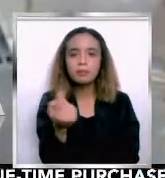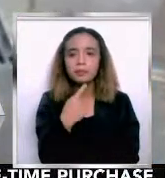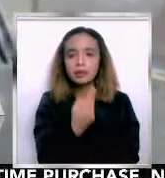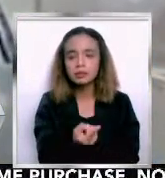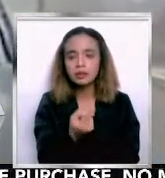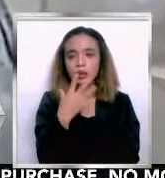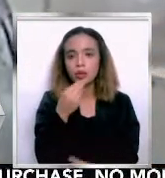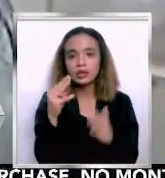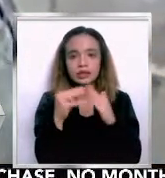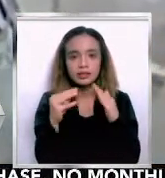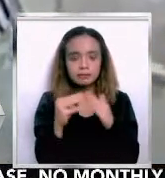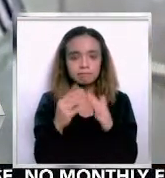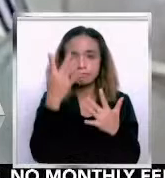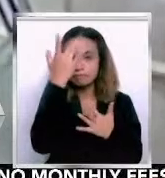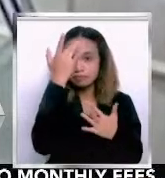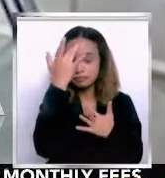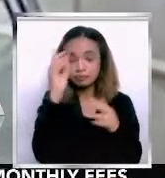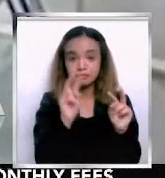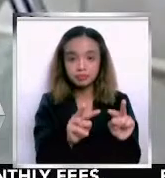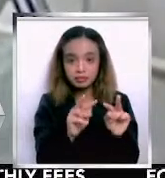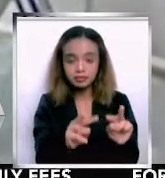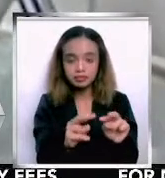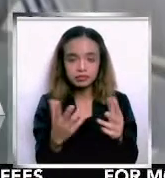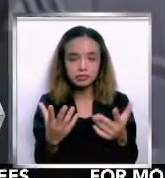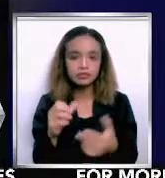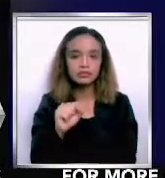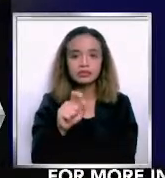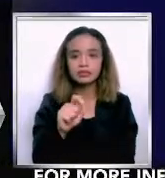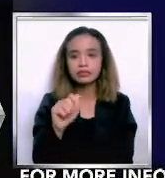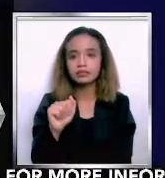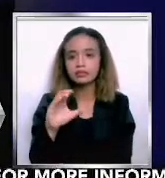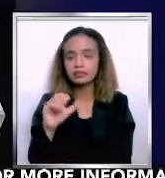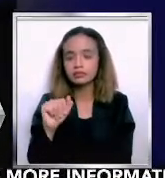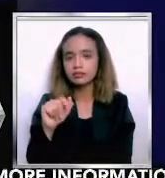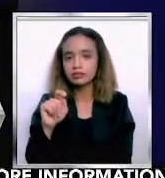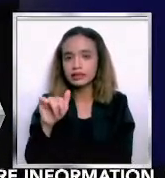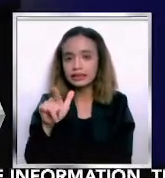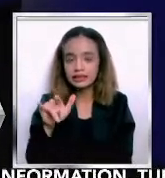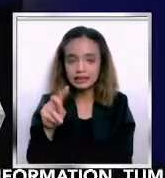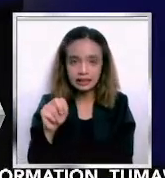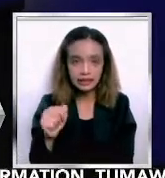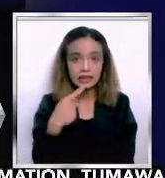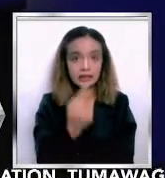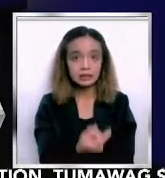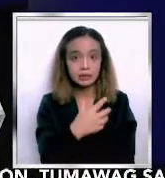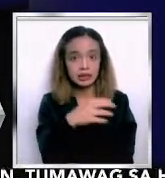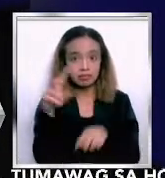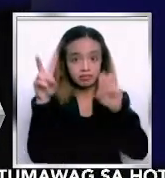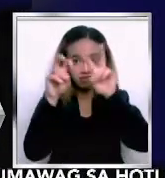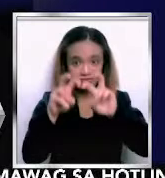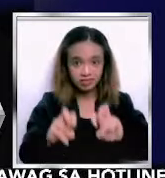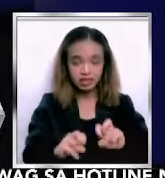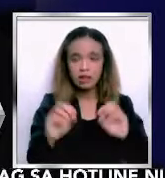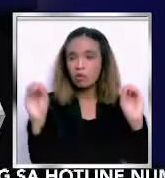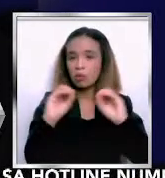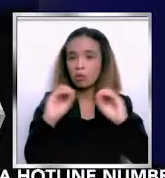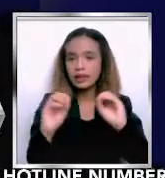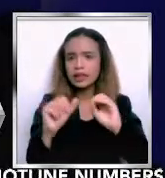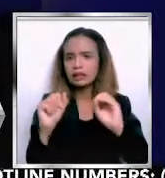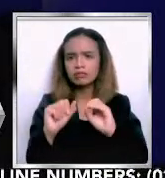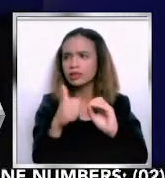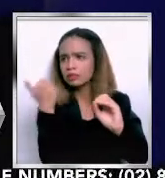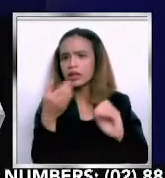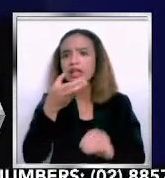Disease Surveillance Unit ng Santa Catalina. Base sa imbestigasyon ng MDSU, walang ibang kinain o ininom ang mga